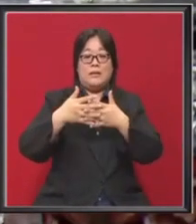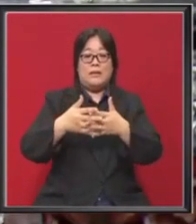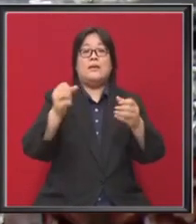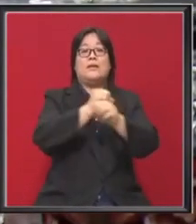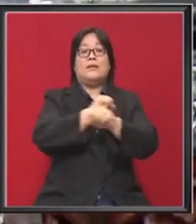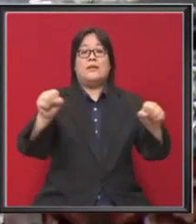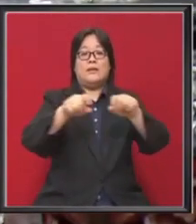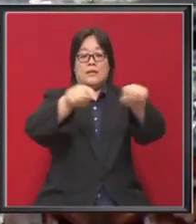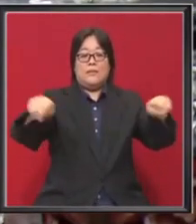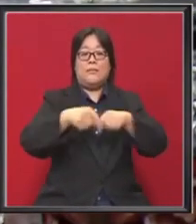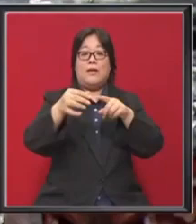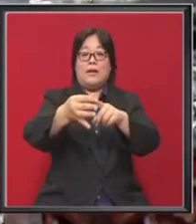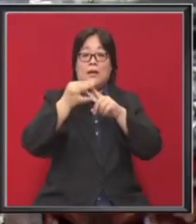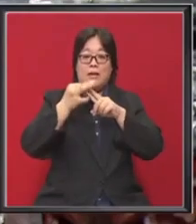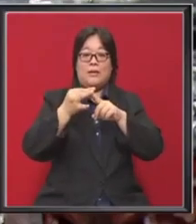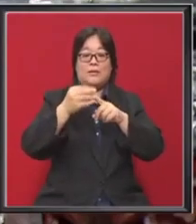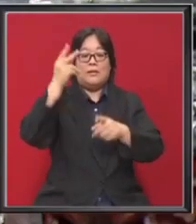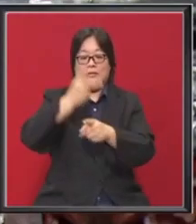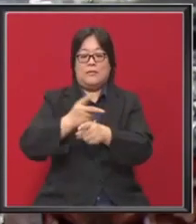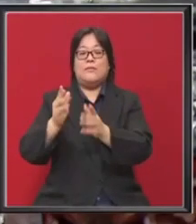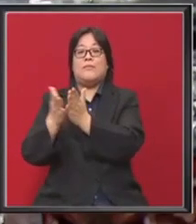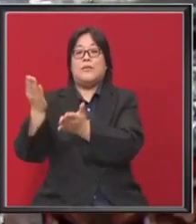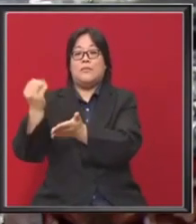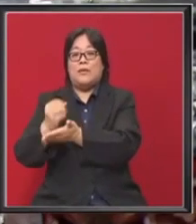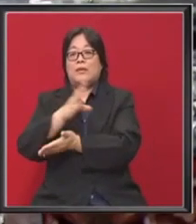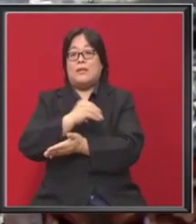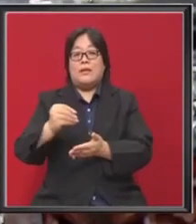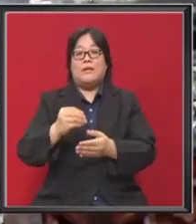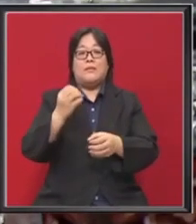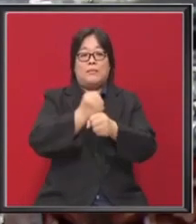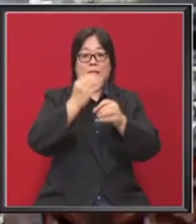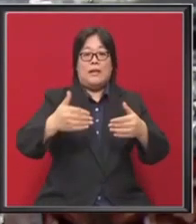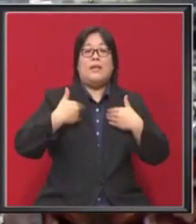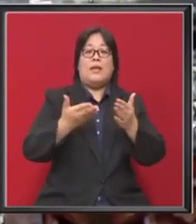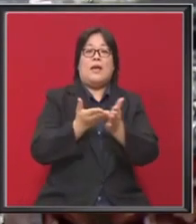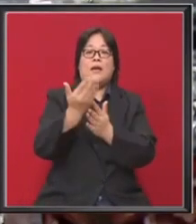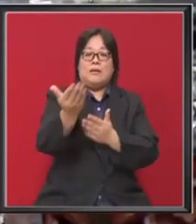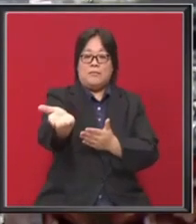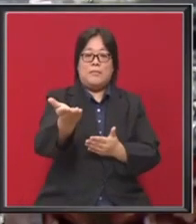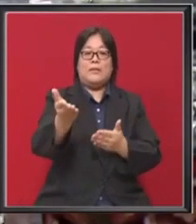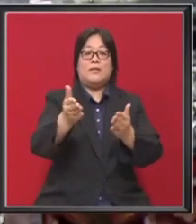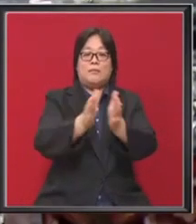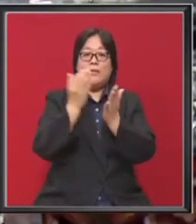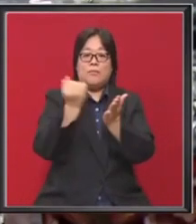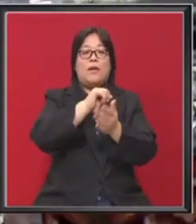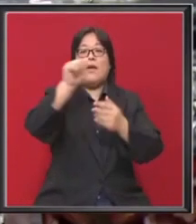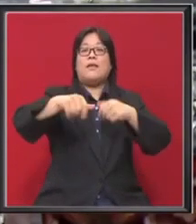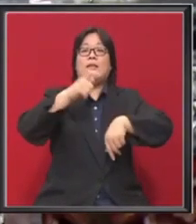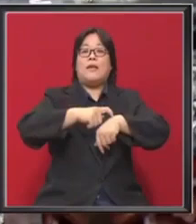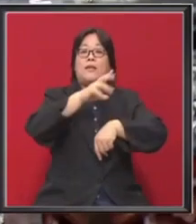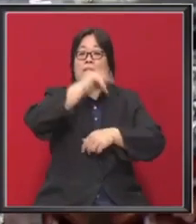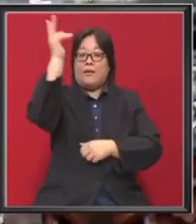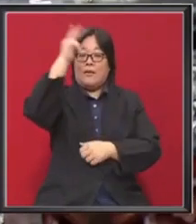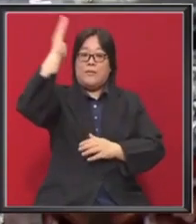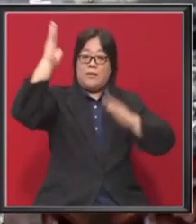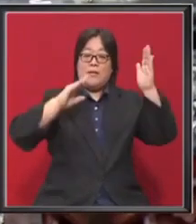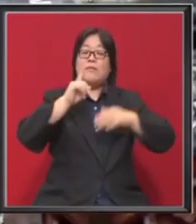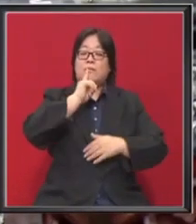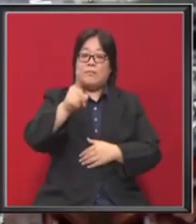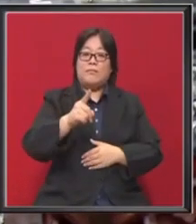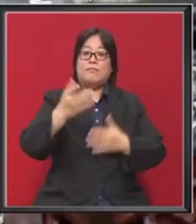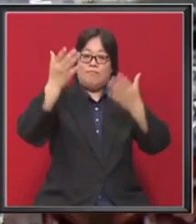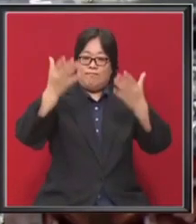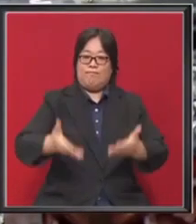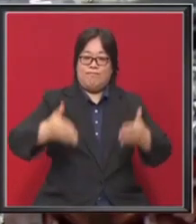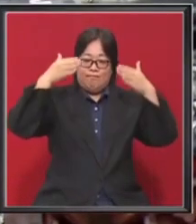ialah menyedihkan tempat kos penuh nafas Sports Hai dan pekerja berhak untuk mengipas wa itu pada bermasalah aja dan kerajaan malaysia's Memangnya